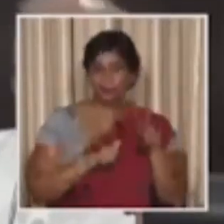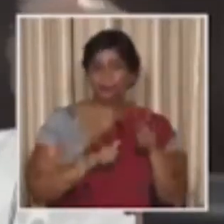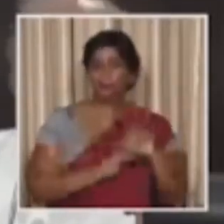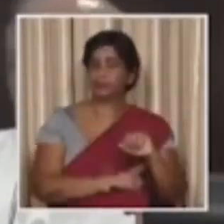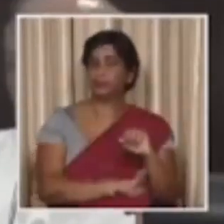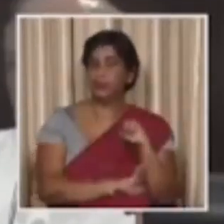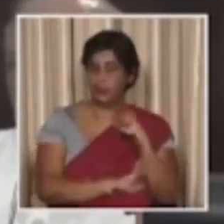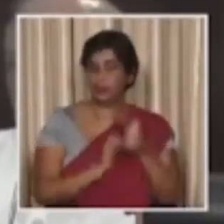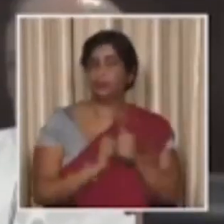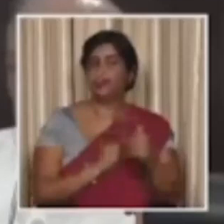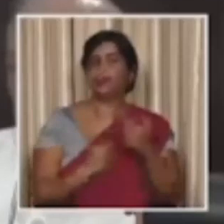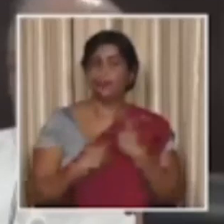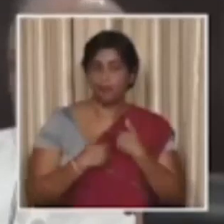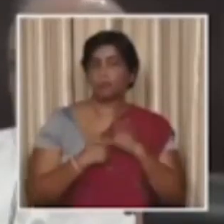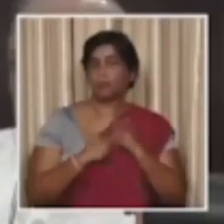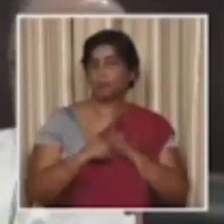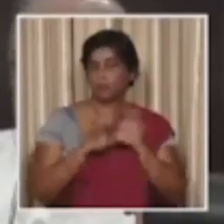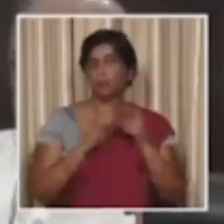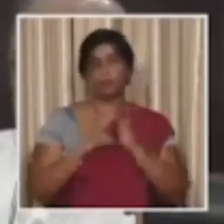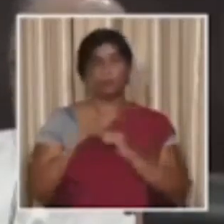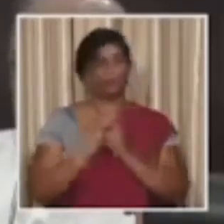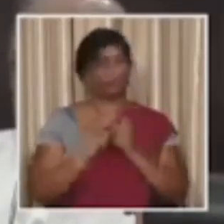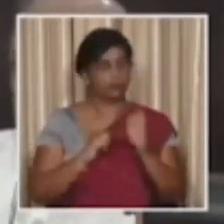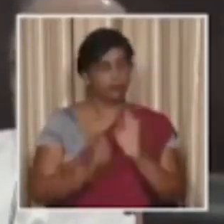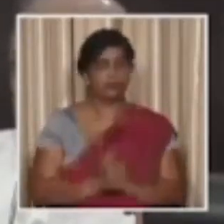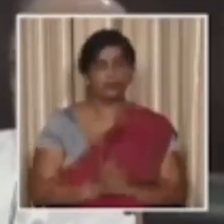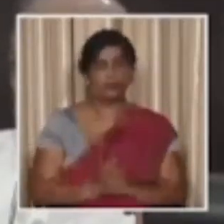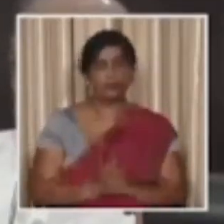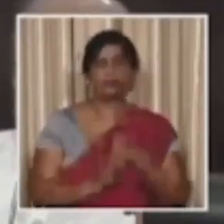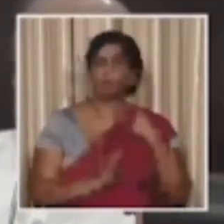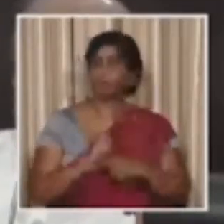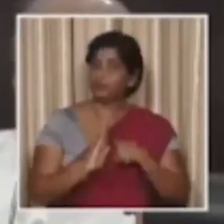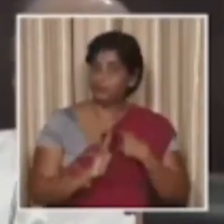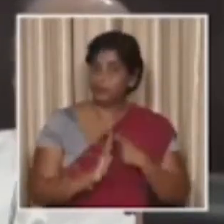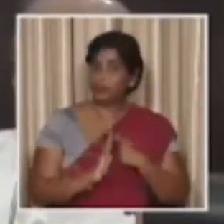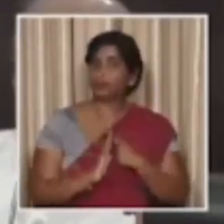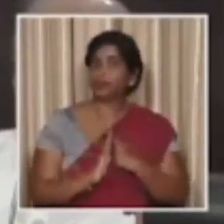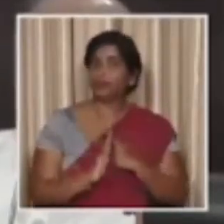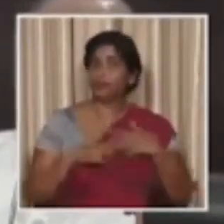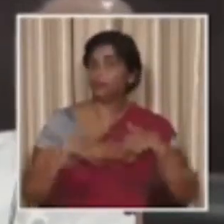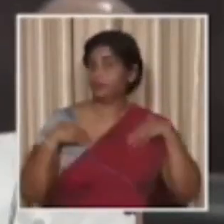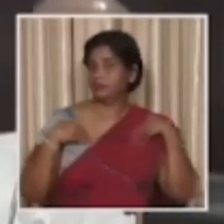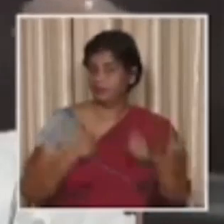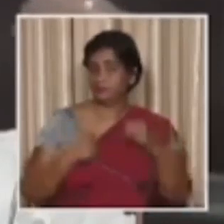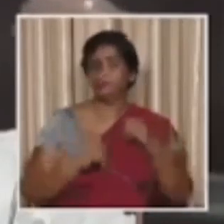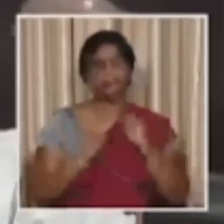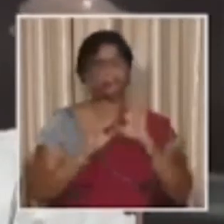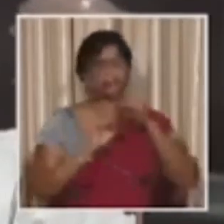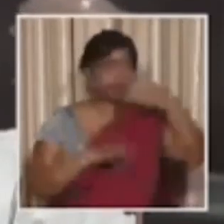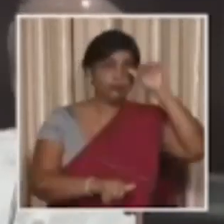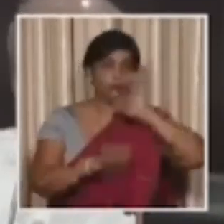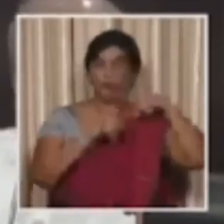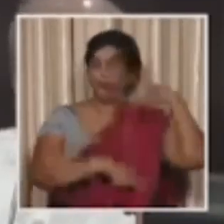වෛද්‍යවේදයේ ශක්තිමත් කරන්නට ප්‍රචලිත කරනද ක්‍රියාමාර්ග ගන්නවා ශ්‍රී ලාංකේය සුවතාවය පාරම්පරික